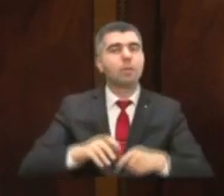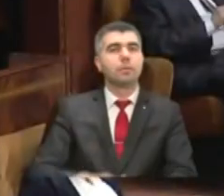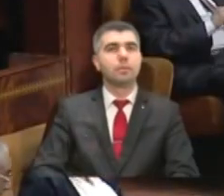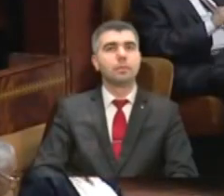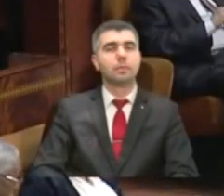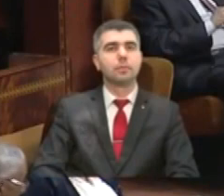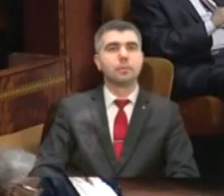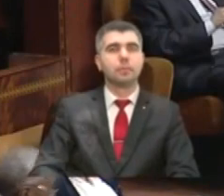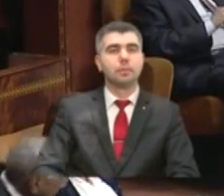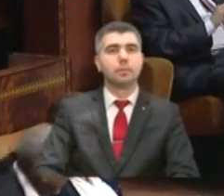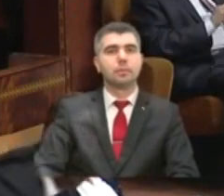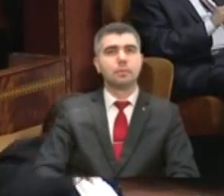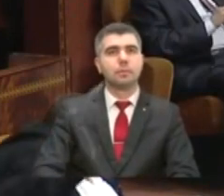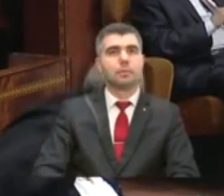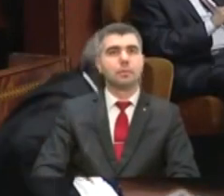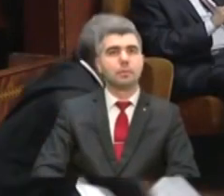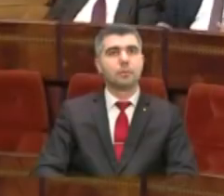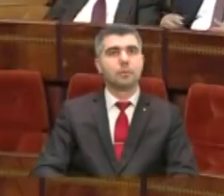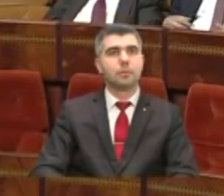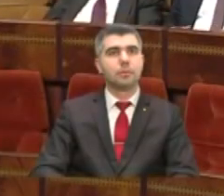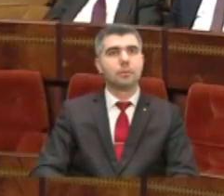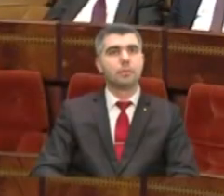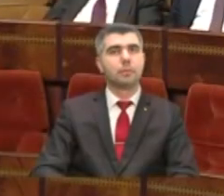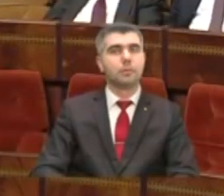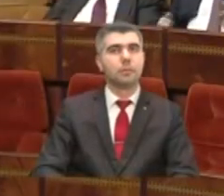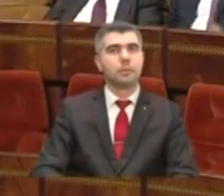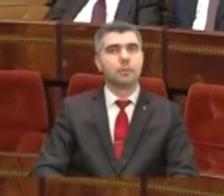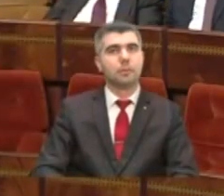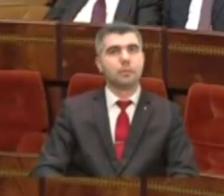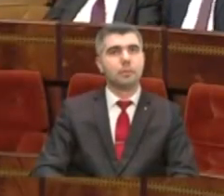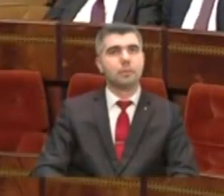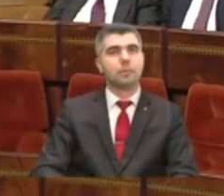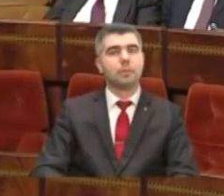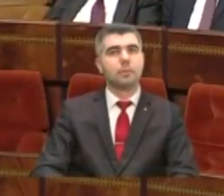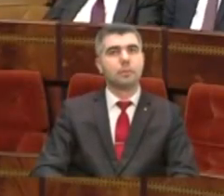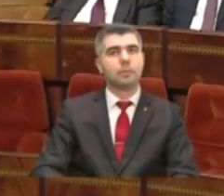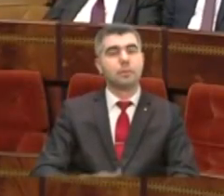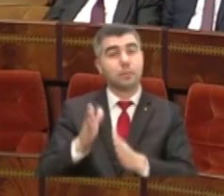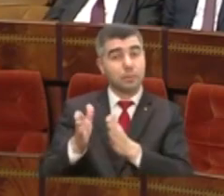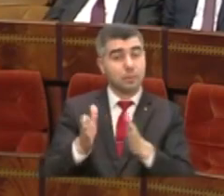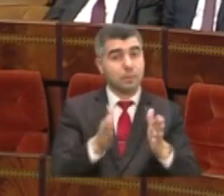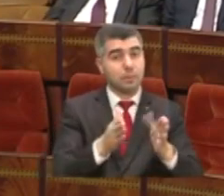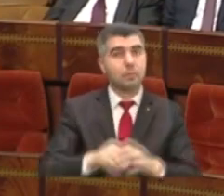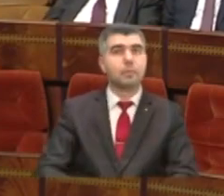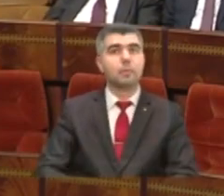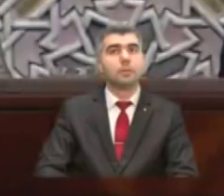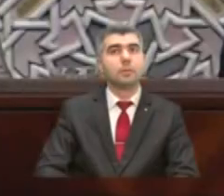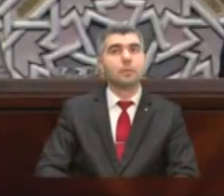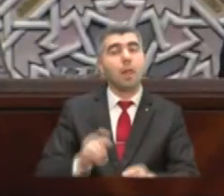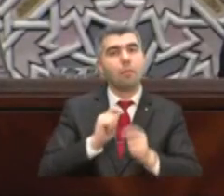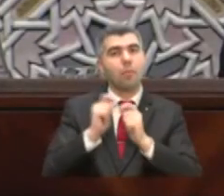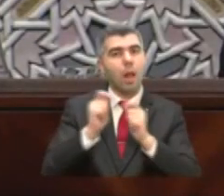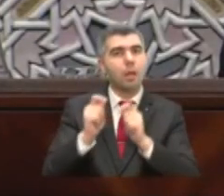وبركاته. شكرا للسيد رئيس الحكومة. نمر الآن إلى باب